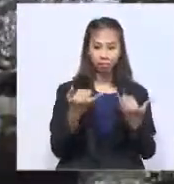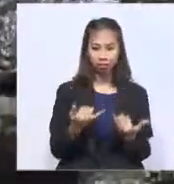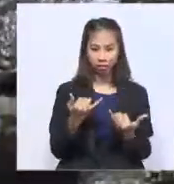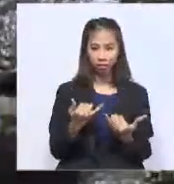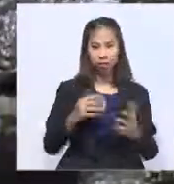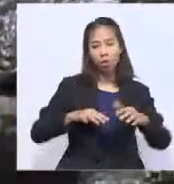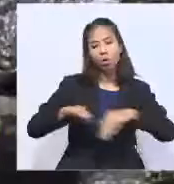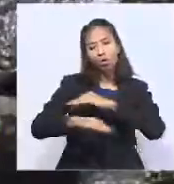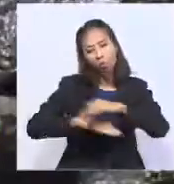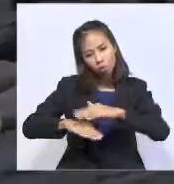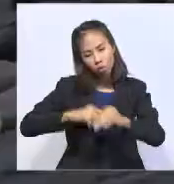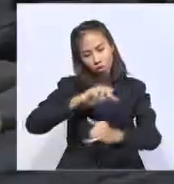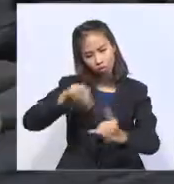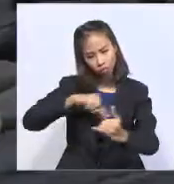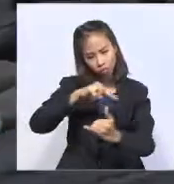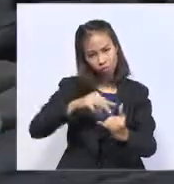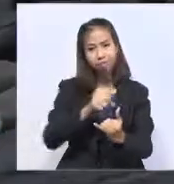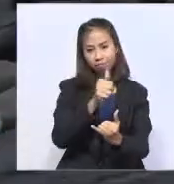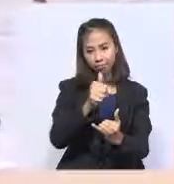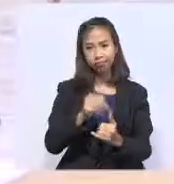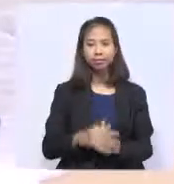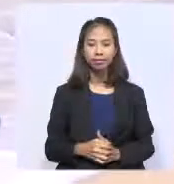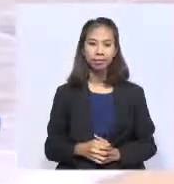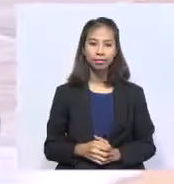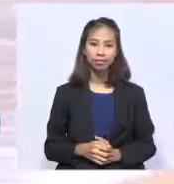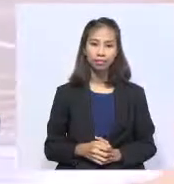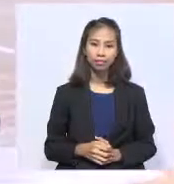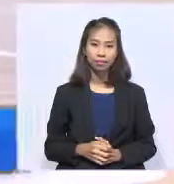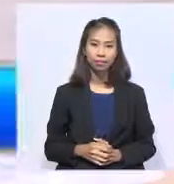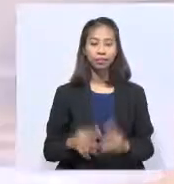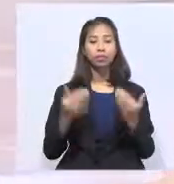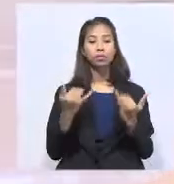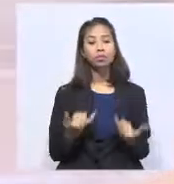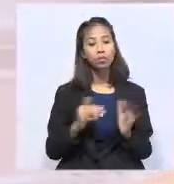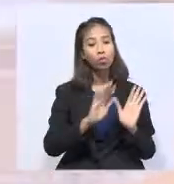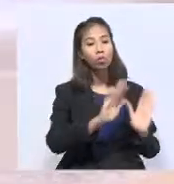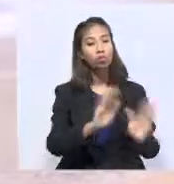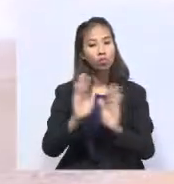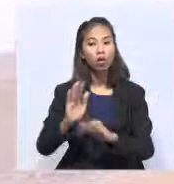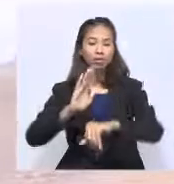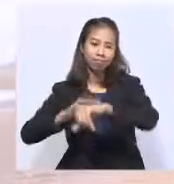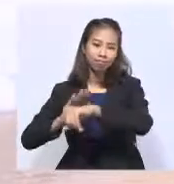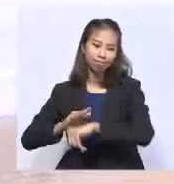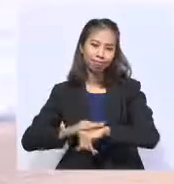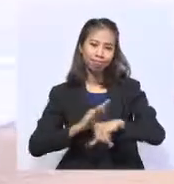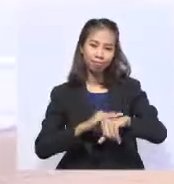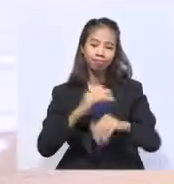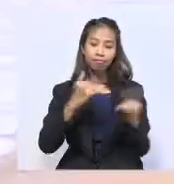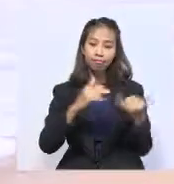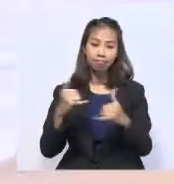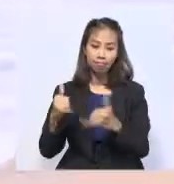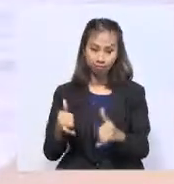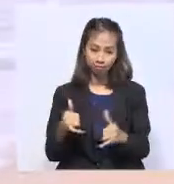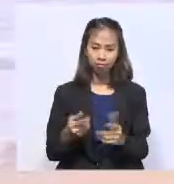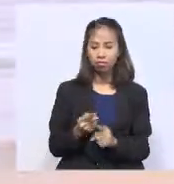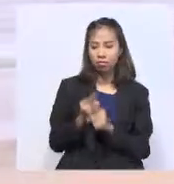ปฐมพยาบาลเบื้องต้นก่อนมาถึงมือหมอเป็นอย่างดี ทางเจ้าหน้าที่นะครับก็ฝากเตือนประชาชนและก็นักท่องเที่ยวนะครับในการเล่นน้ำนะครับ